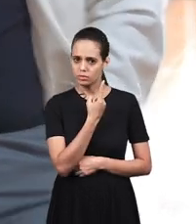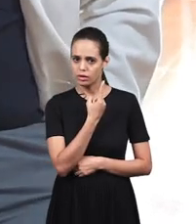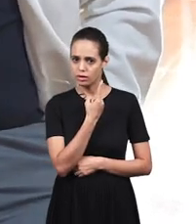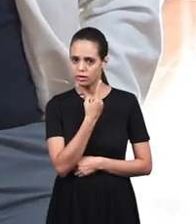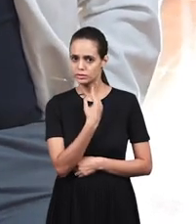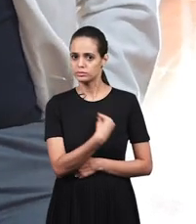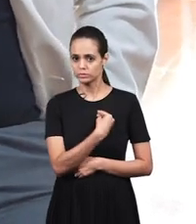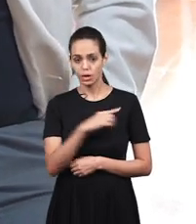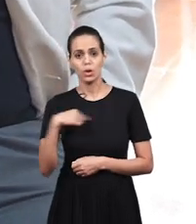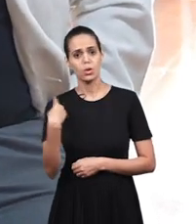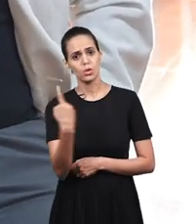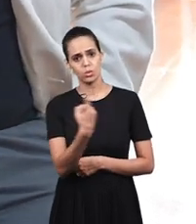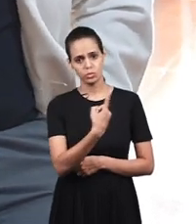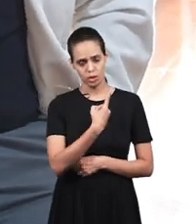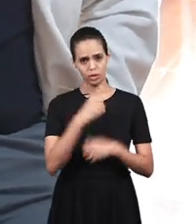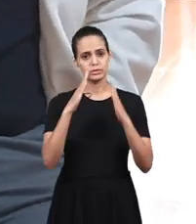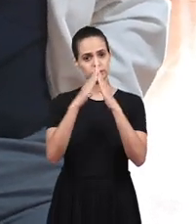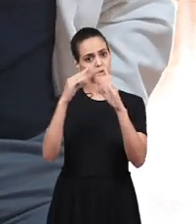1970 году